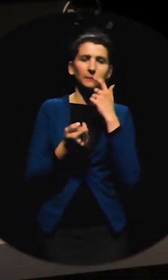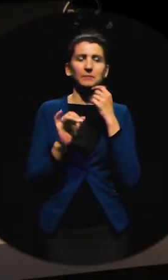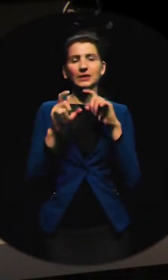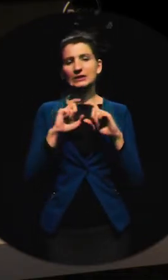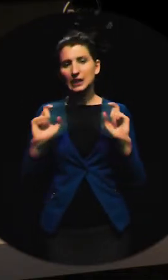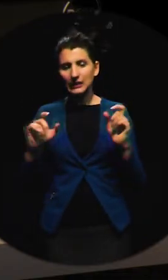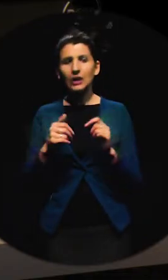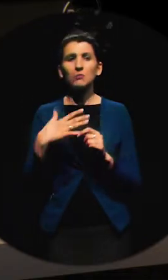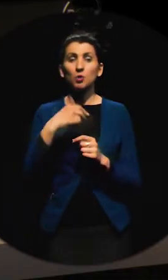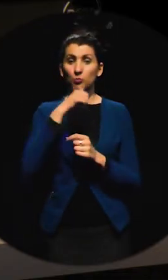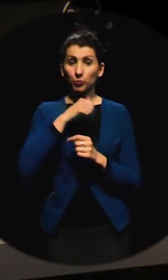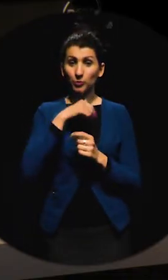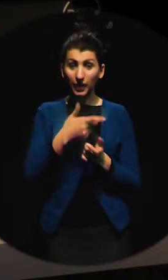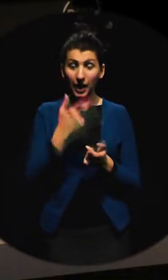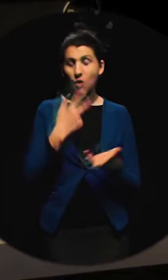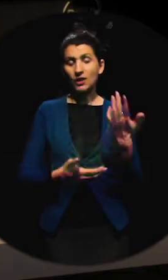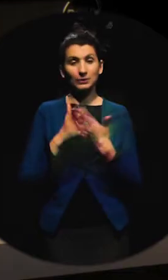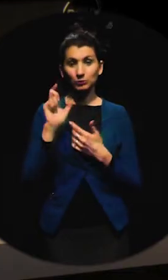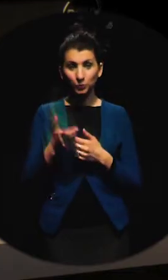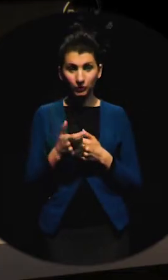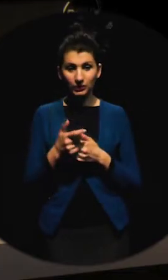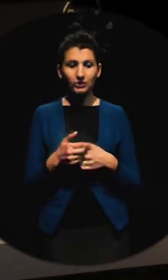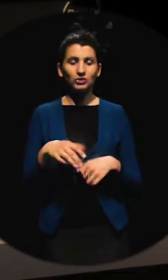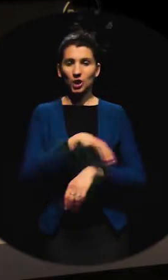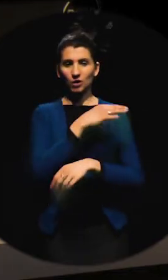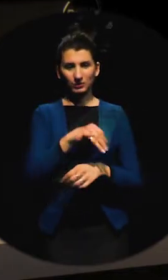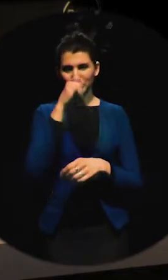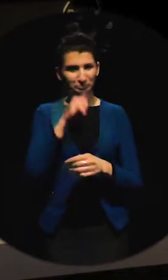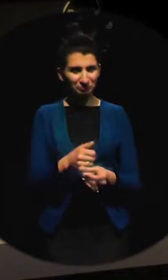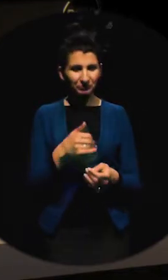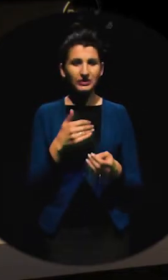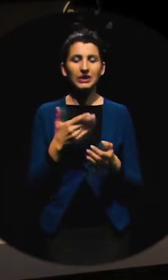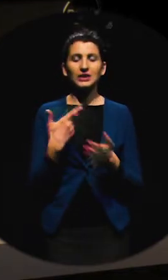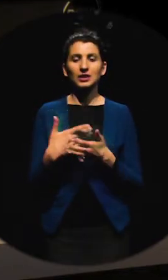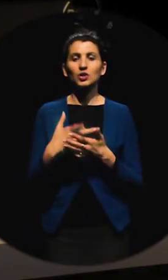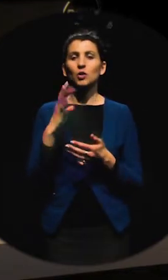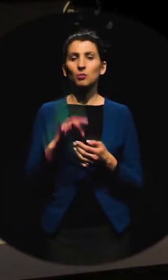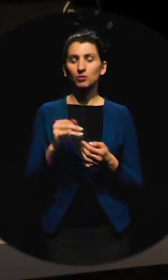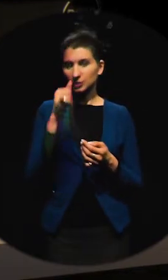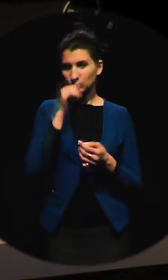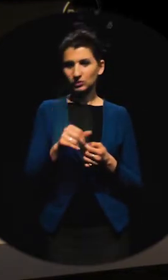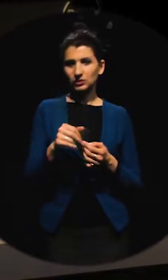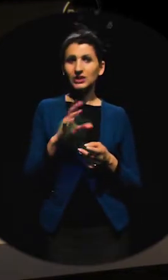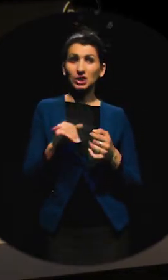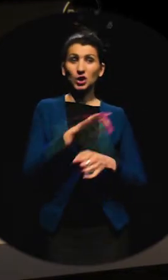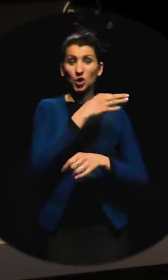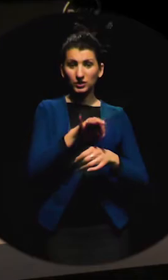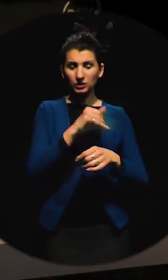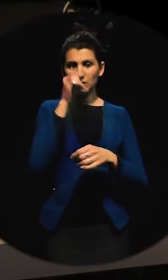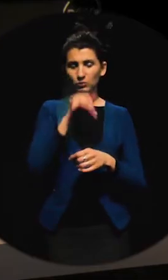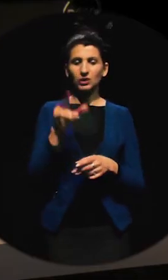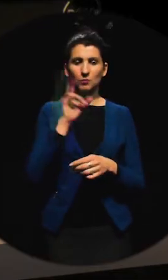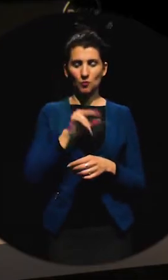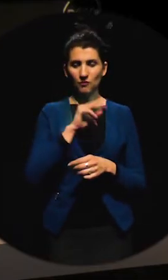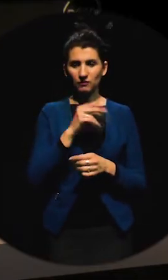ale zaczęliśmy je próbować i co się okazało? Że koncert absolutnie wyklucza mówienie na tym etapie, po prostu w przestrzeni, w jakiej